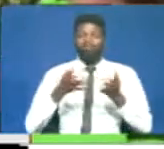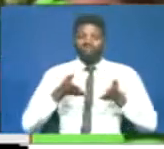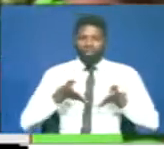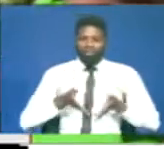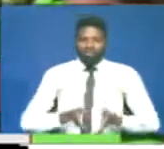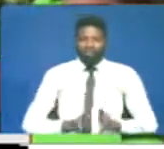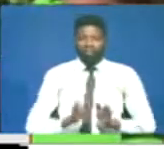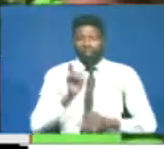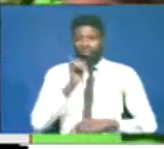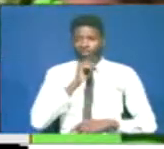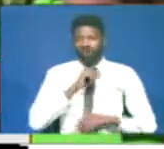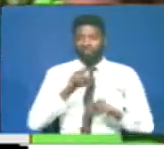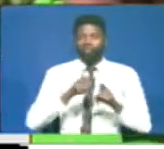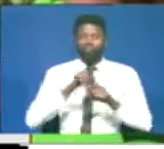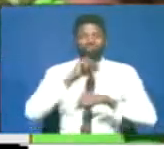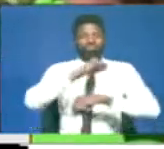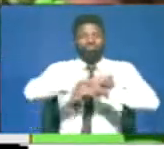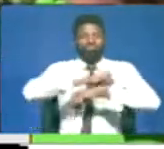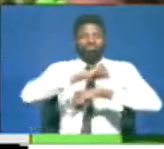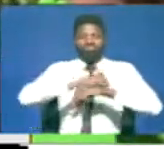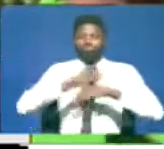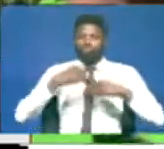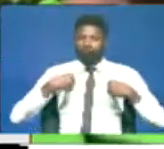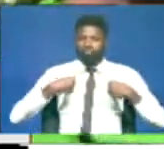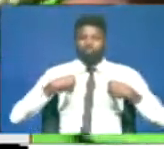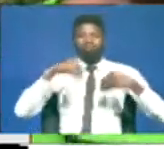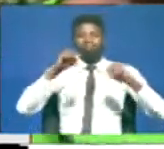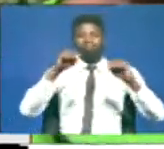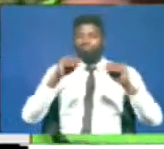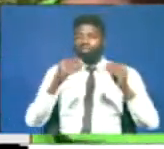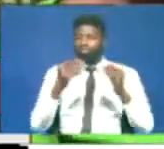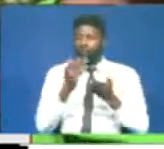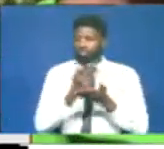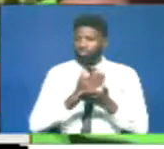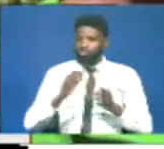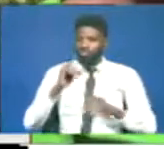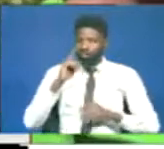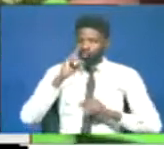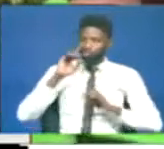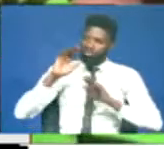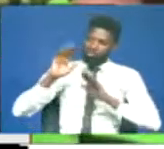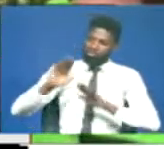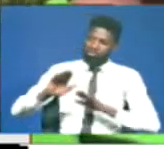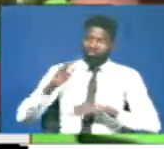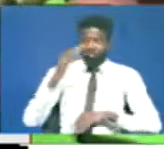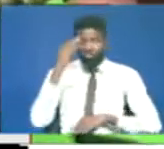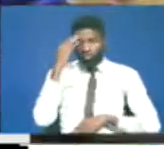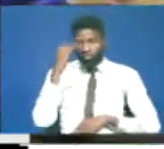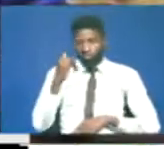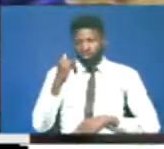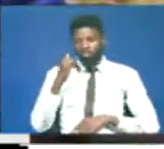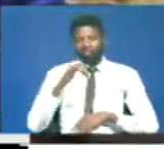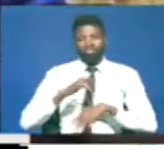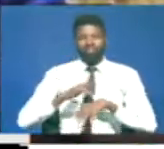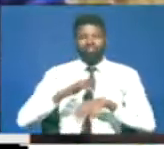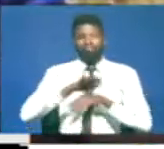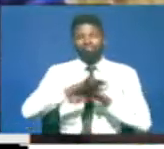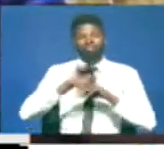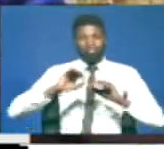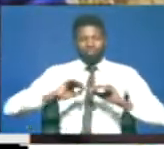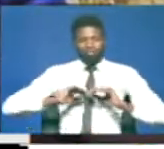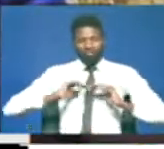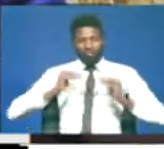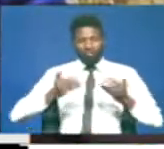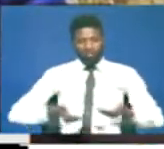wamekataa hata mashule, hata wengine wamekaa nyumbani kwa sababu ya wameshika mimba mapema. Sasa wasichana wetu